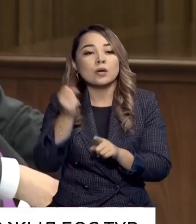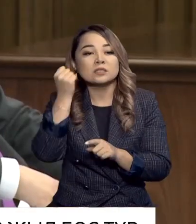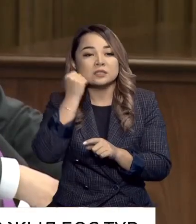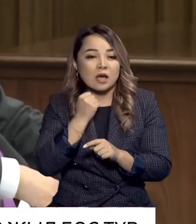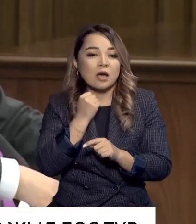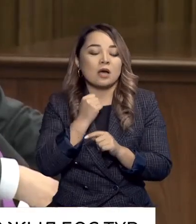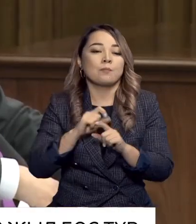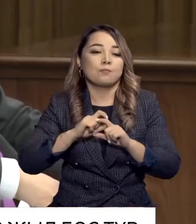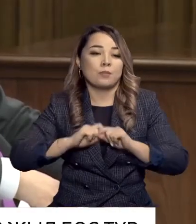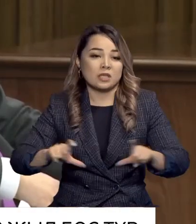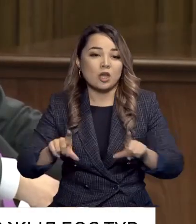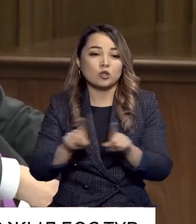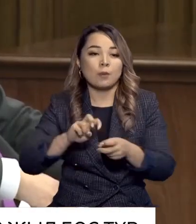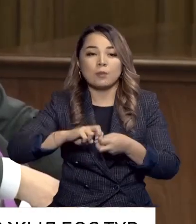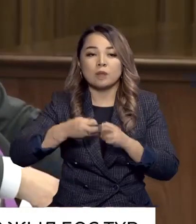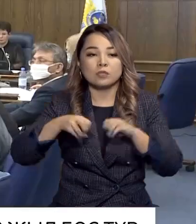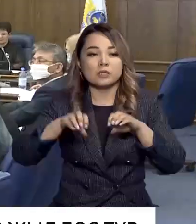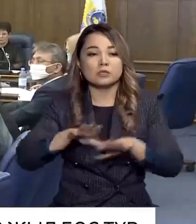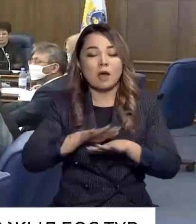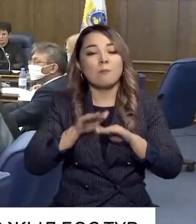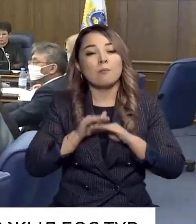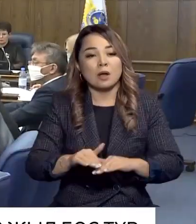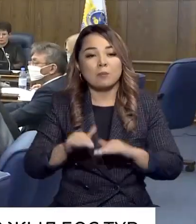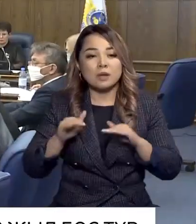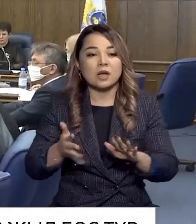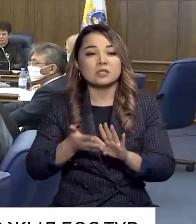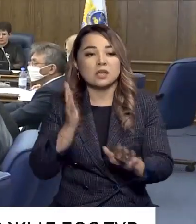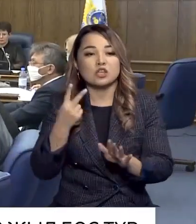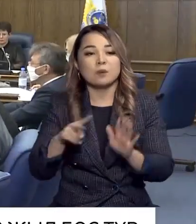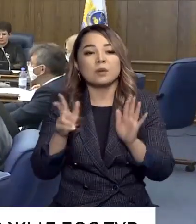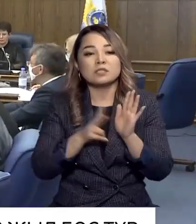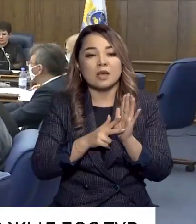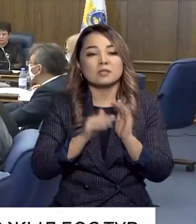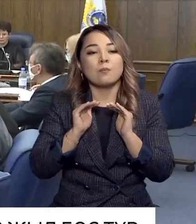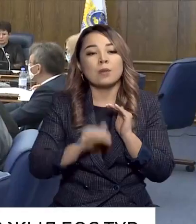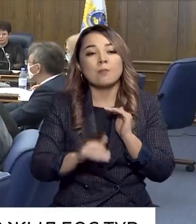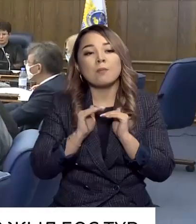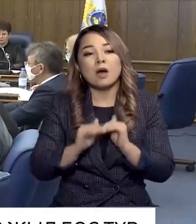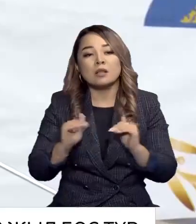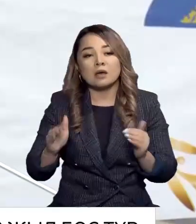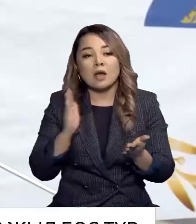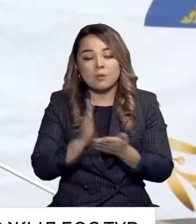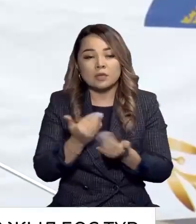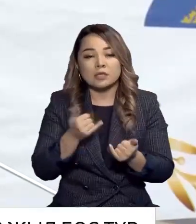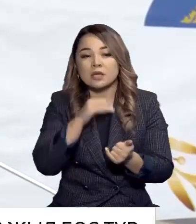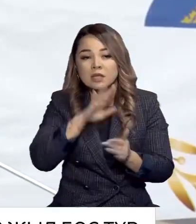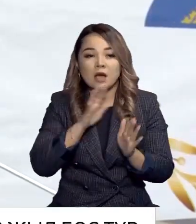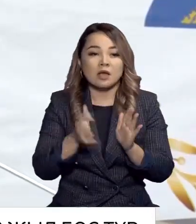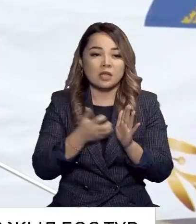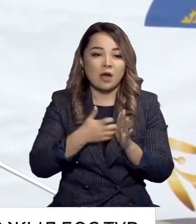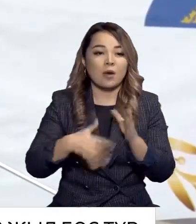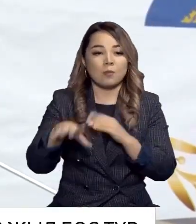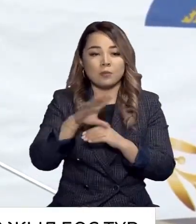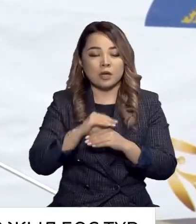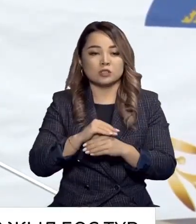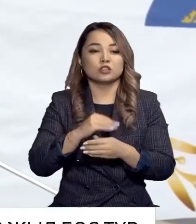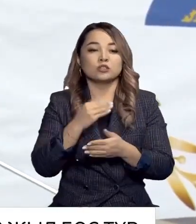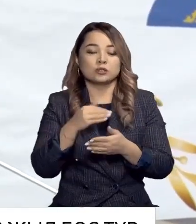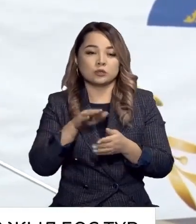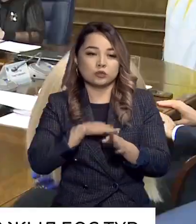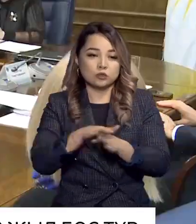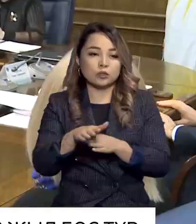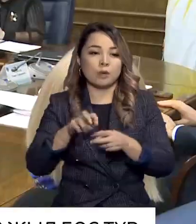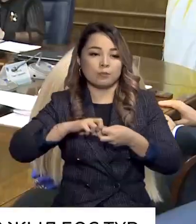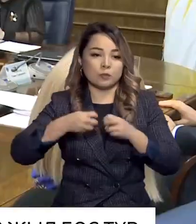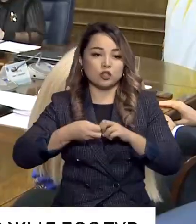дейін шешілмеген. Балабақша кезегінде 28 мың бала тұр. Жергілікті билік анықталған кемшіліктердің бәрі жойылады деп уәде беріп отыр.